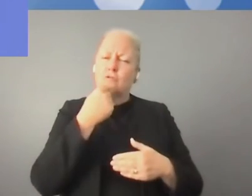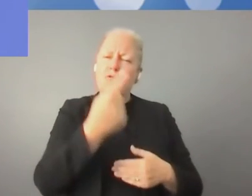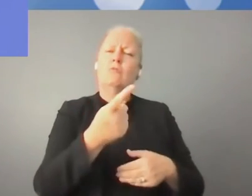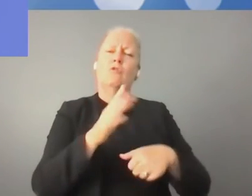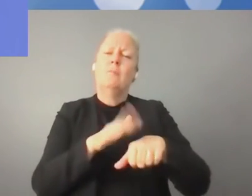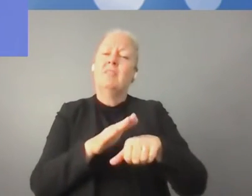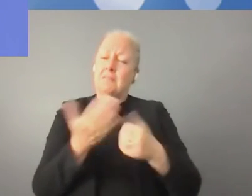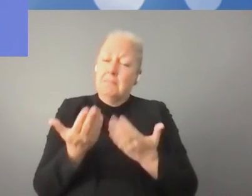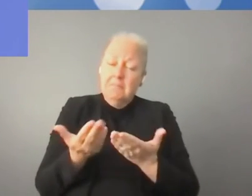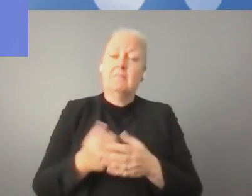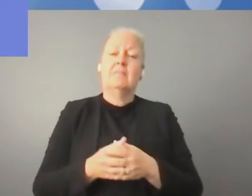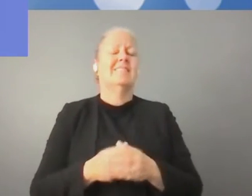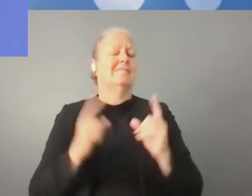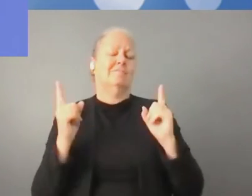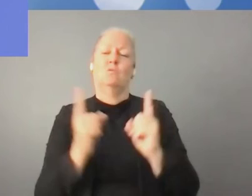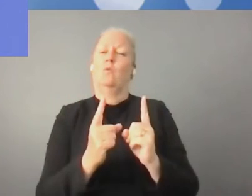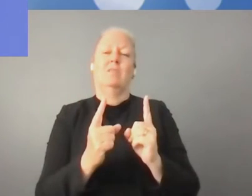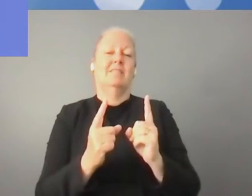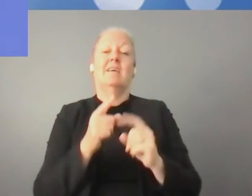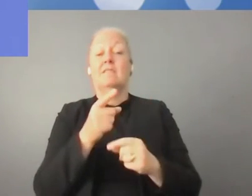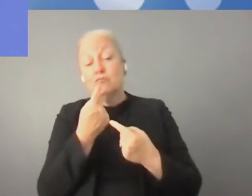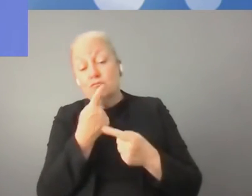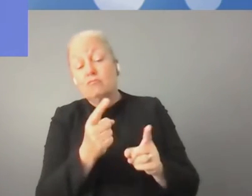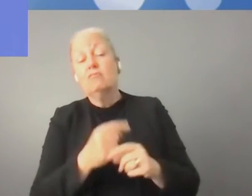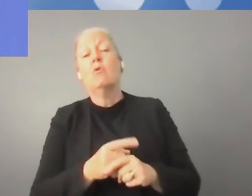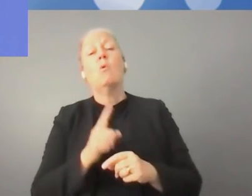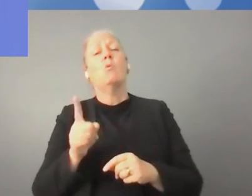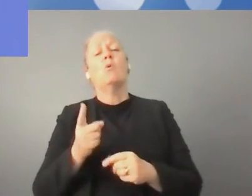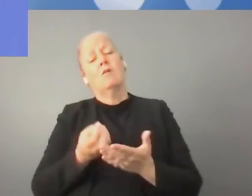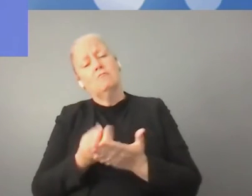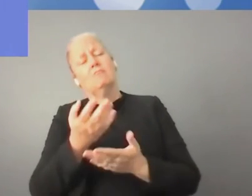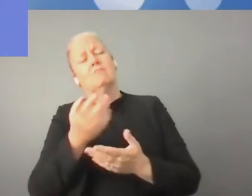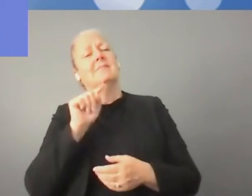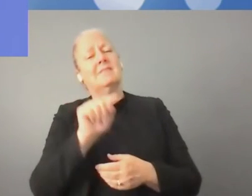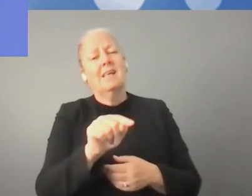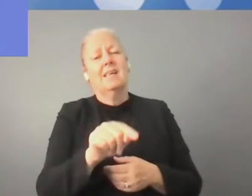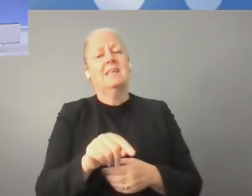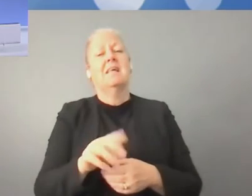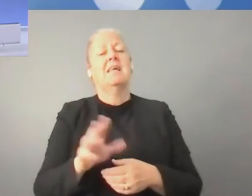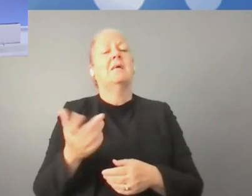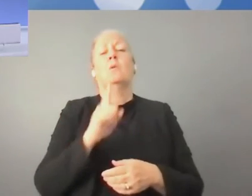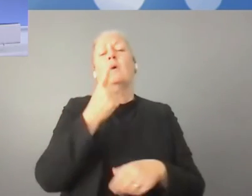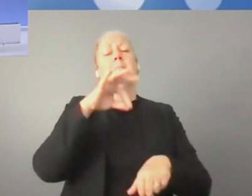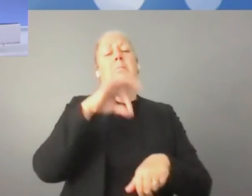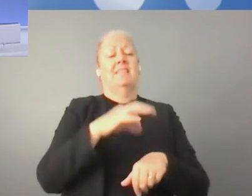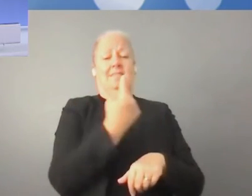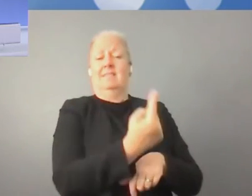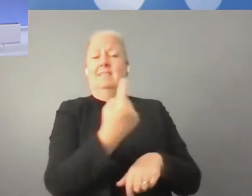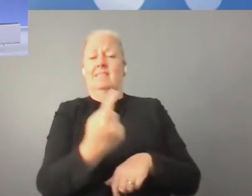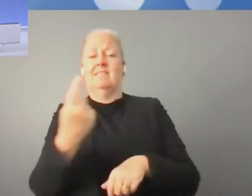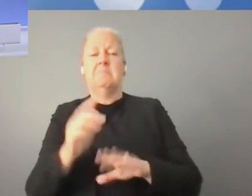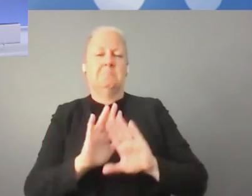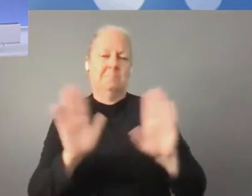свободные предложения. Если бы вы хотели на данном этапе что-либо добавить, то, пожалуйста, только прошу